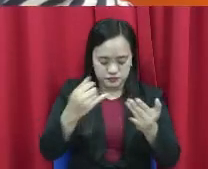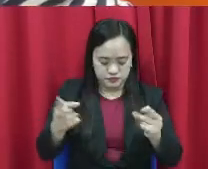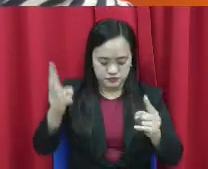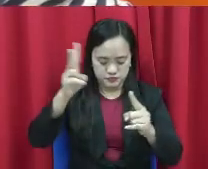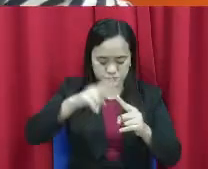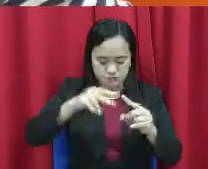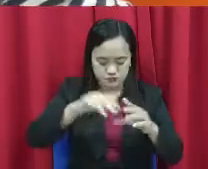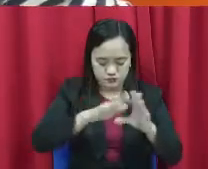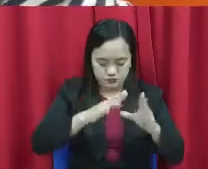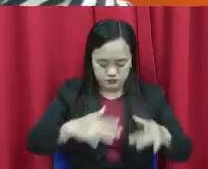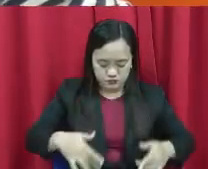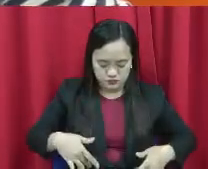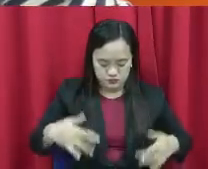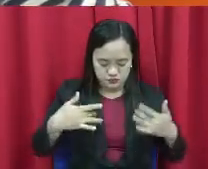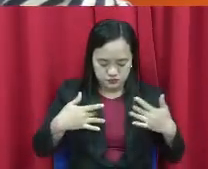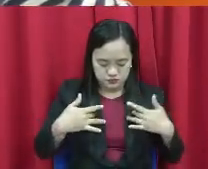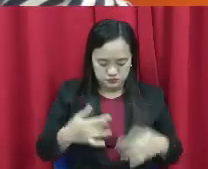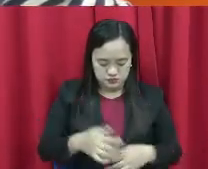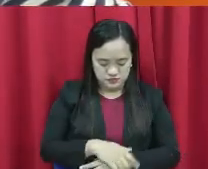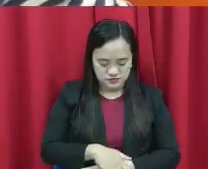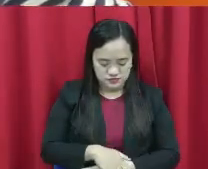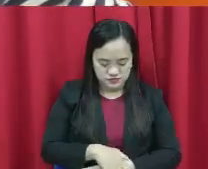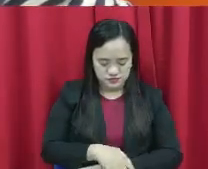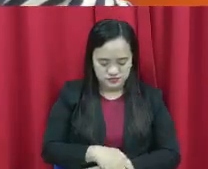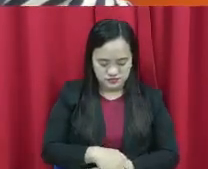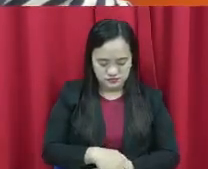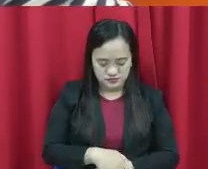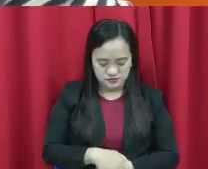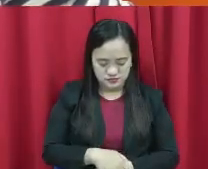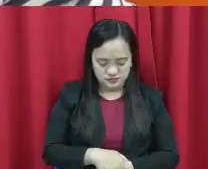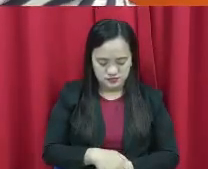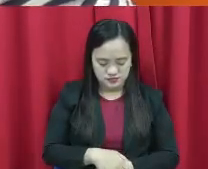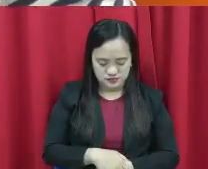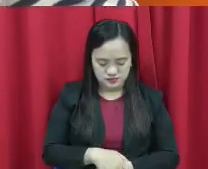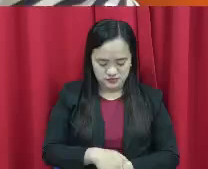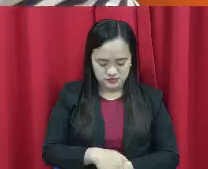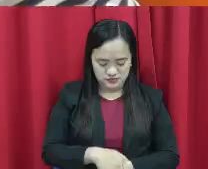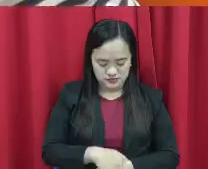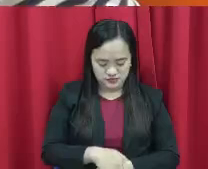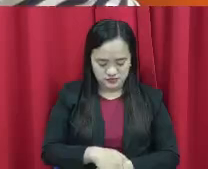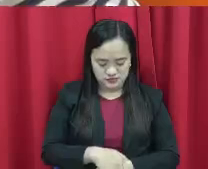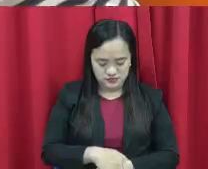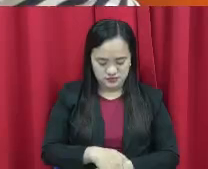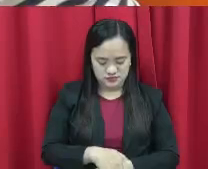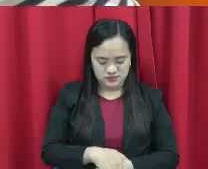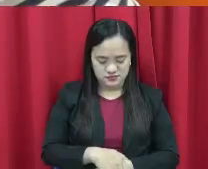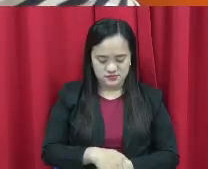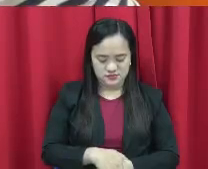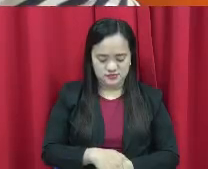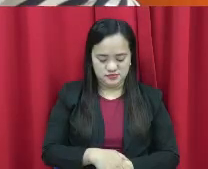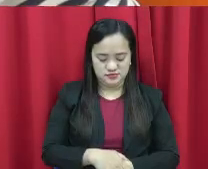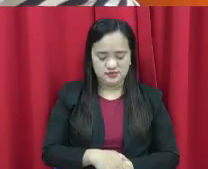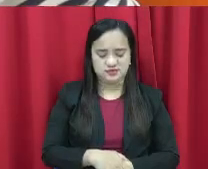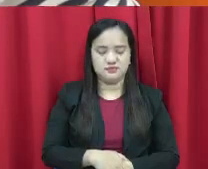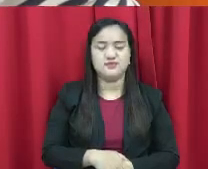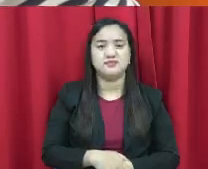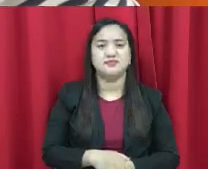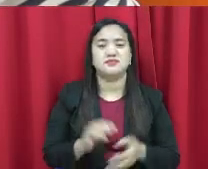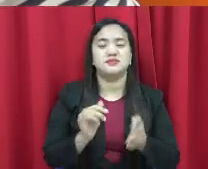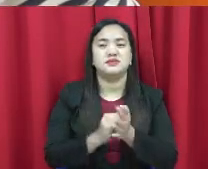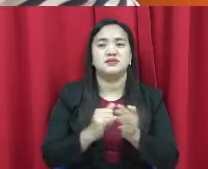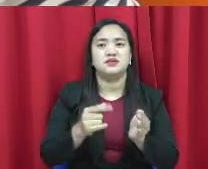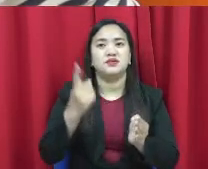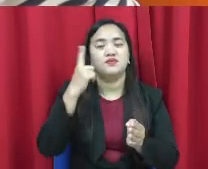sa ating tahan so kayo mga mothers Wives samang Kayo po ang ibinigay ng panginoon maging katuwang namin para ma-fulfill